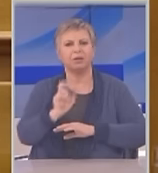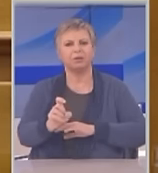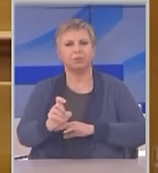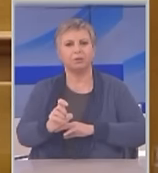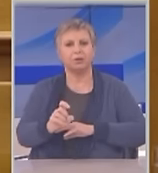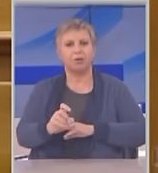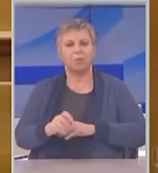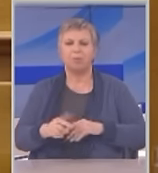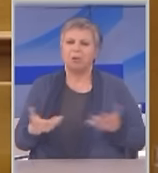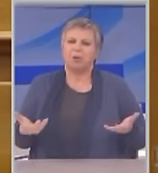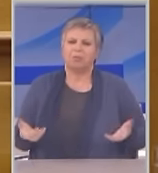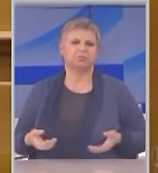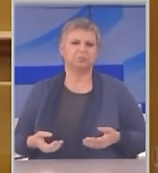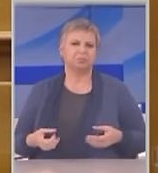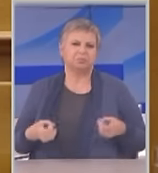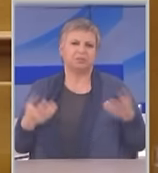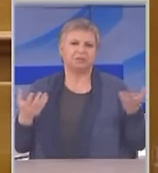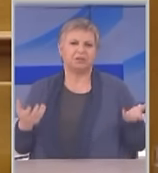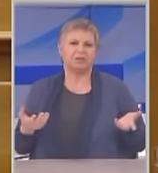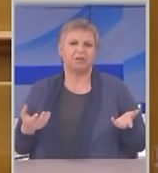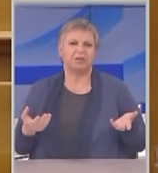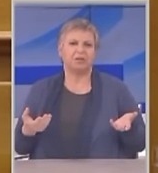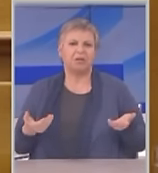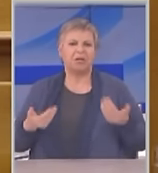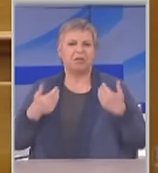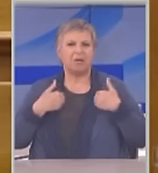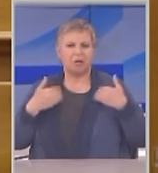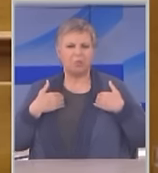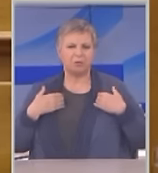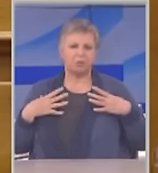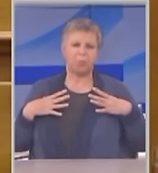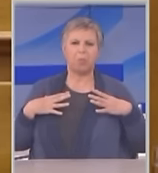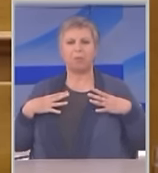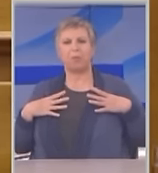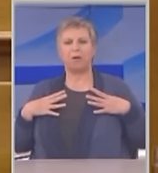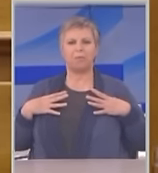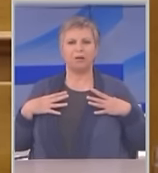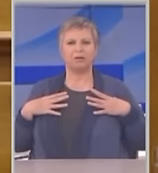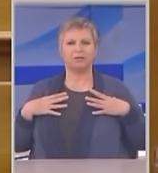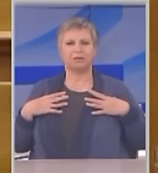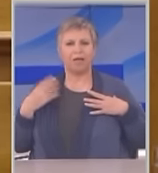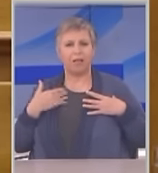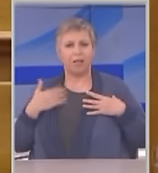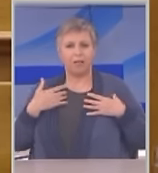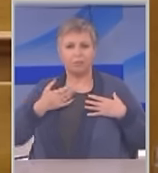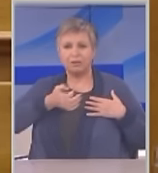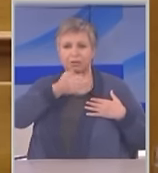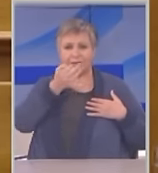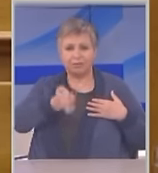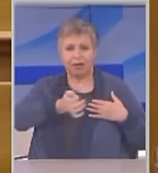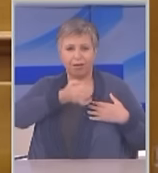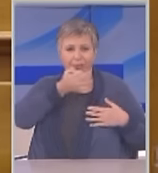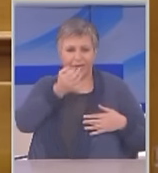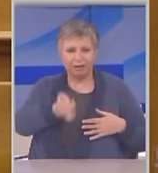μάγκες, μπορούμε και να μην έρθουμε στη Βουλή να τοποθετηθούμε. Όχι μόνο γιατί οι αποκαλύψεις παραπέμπουν σε